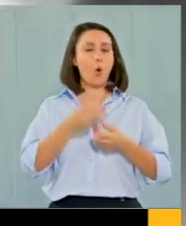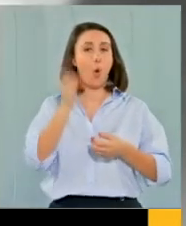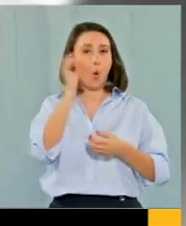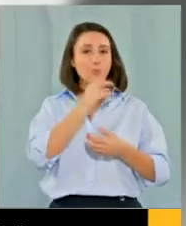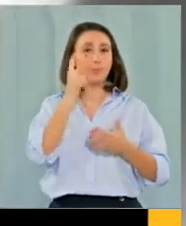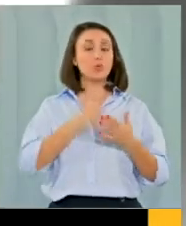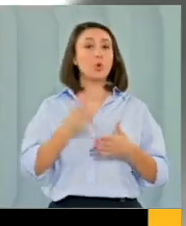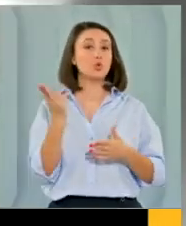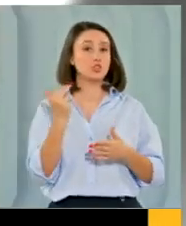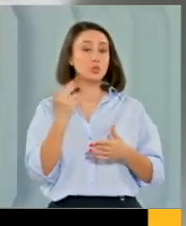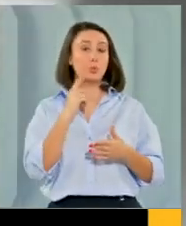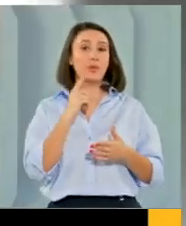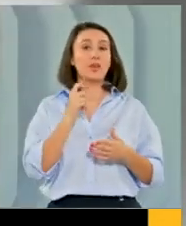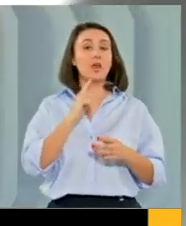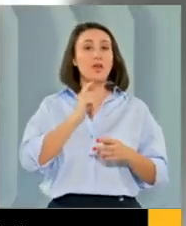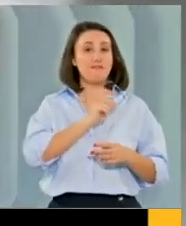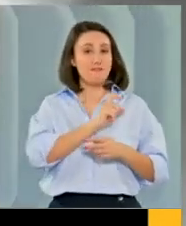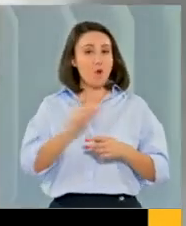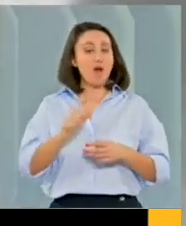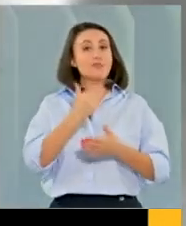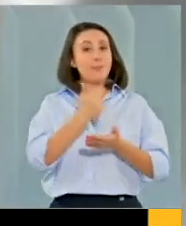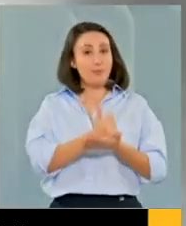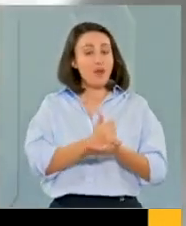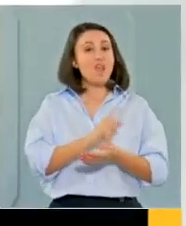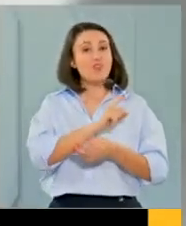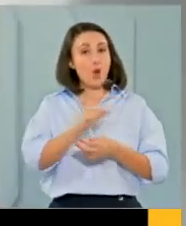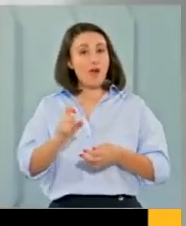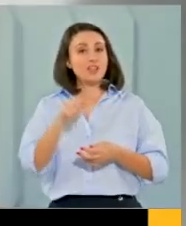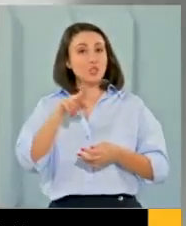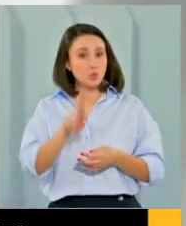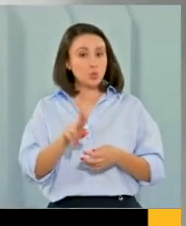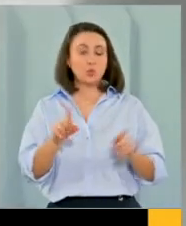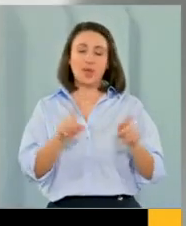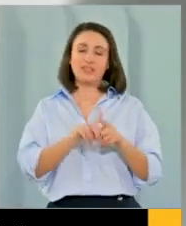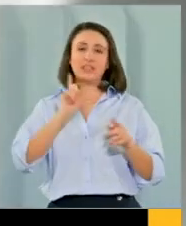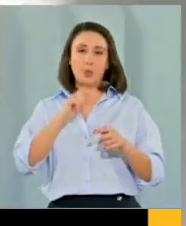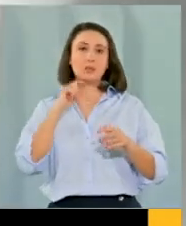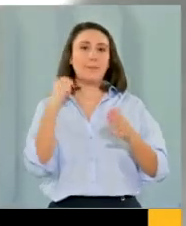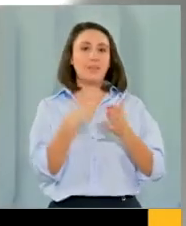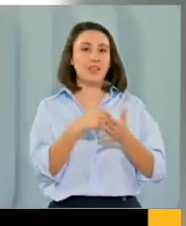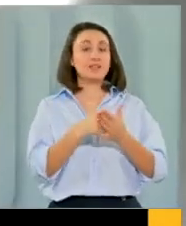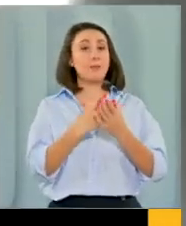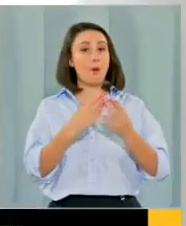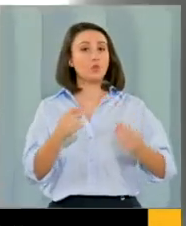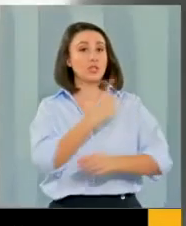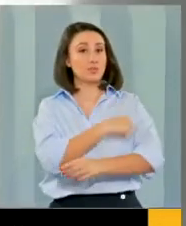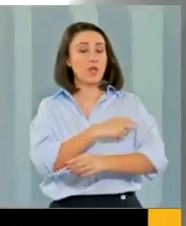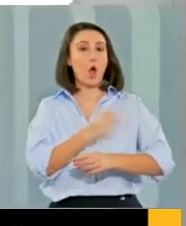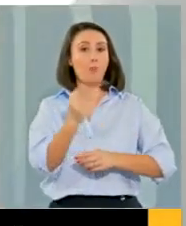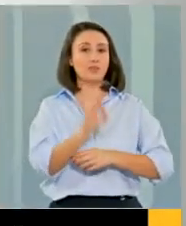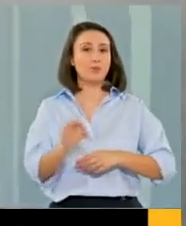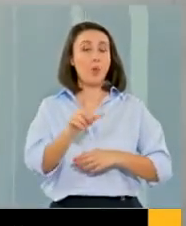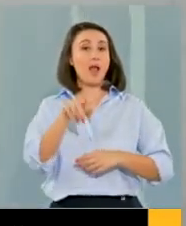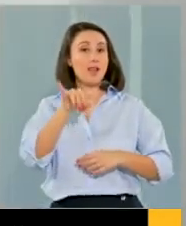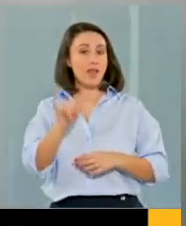De asemenea, inculpații ISU și primăria sectorului 4 trebuie să plătească mai multor spitale din București și din țară peste 8 milioane de